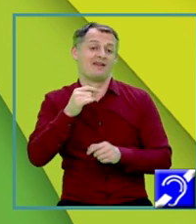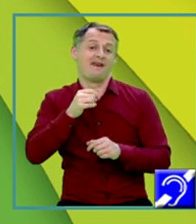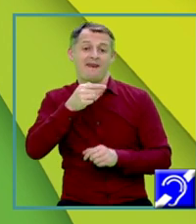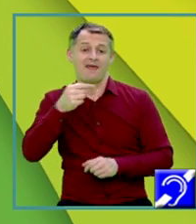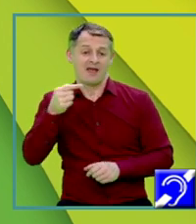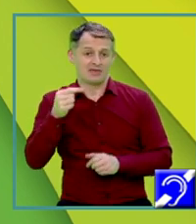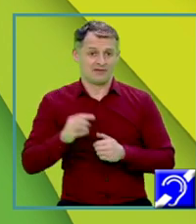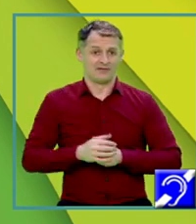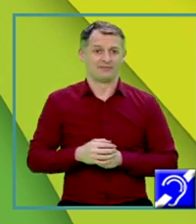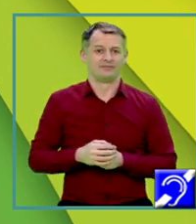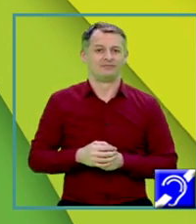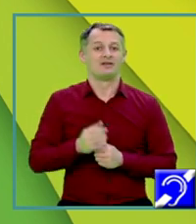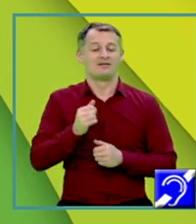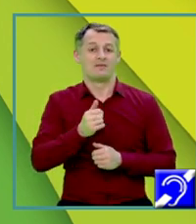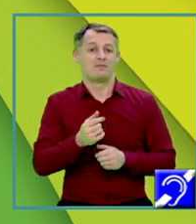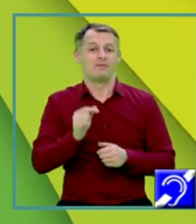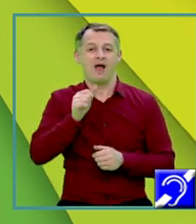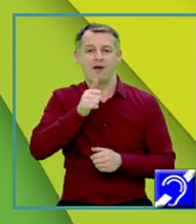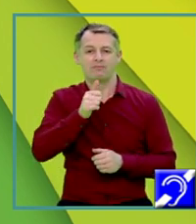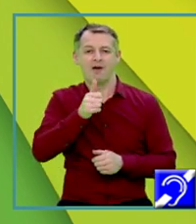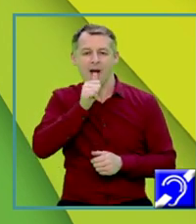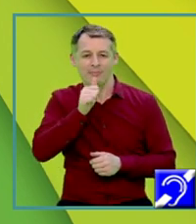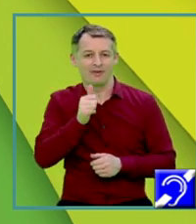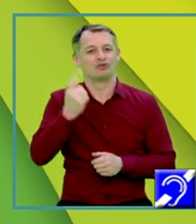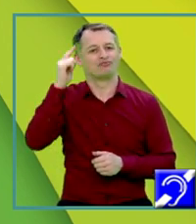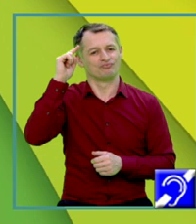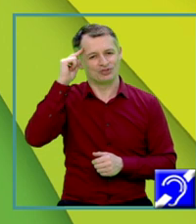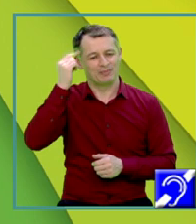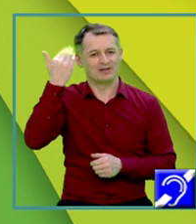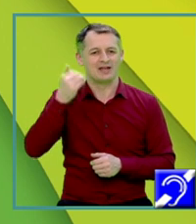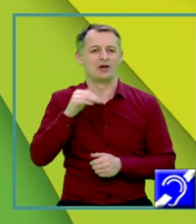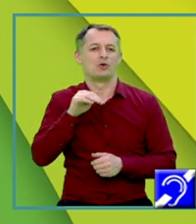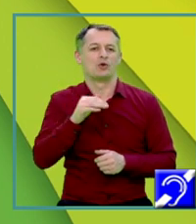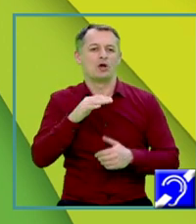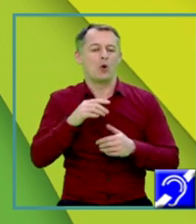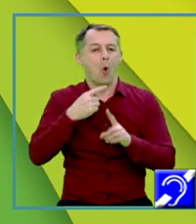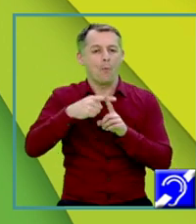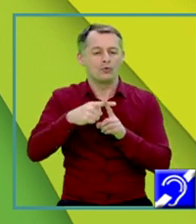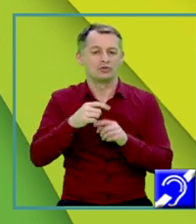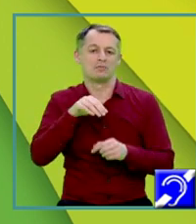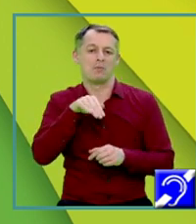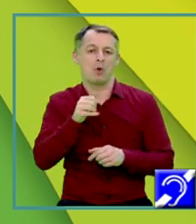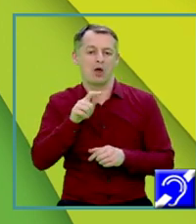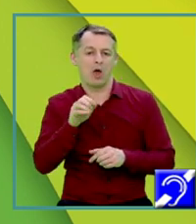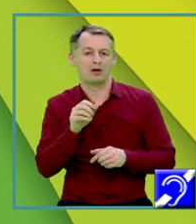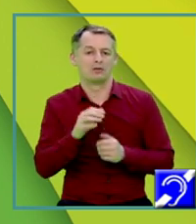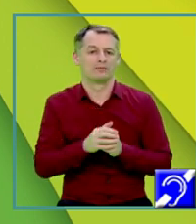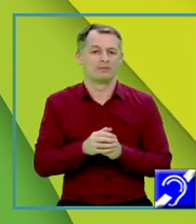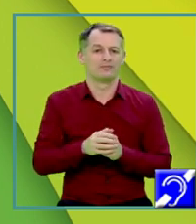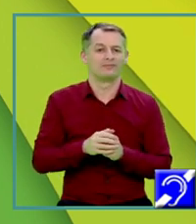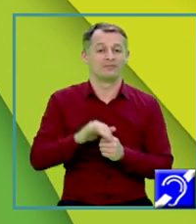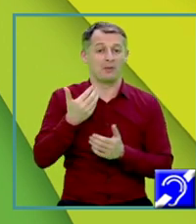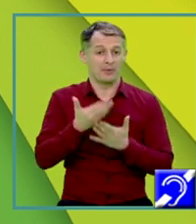Iar molecula de apă, ne aducem aminte că este un compus molecular polar. De ce? Pentru că